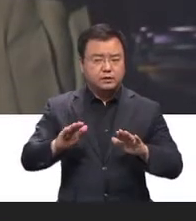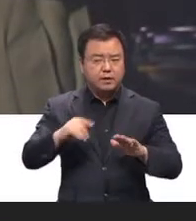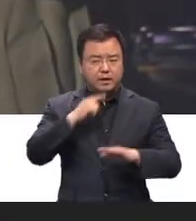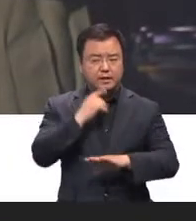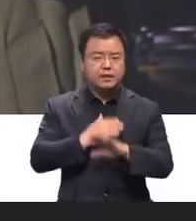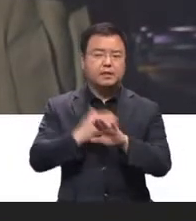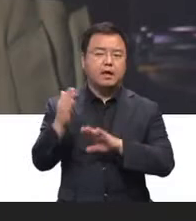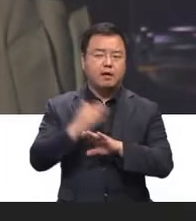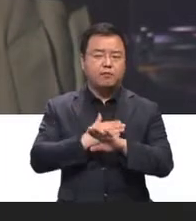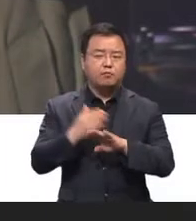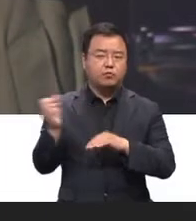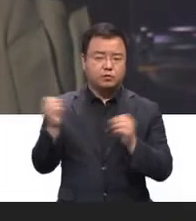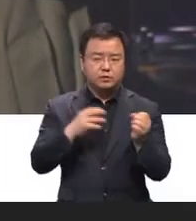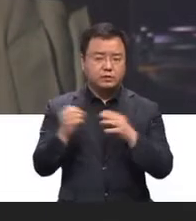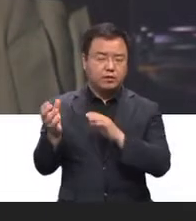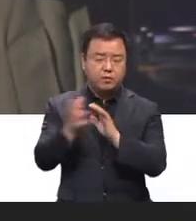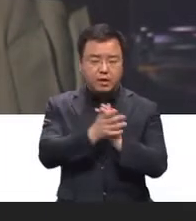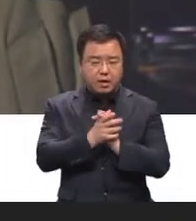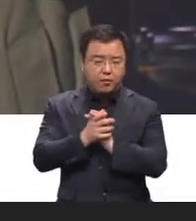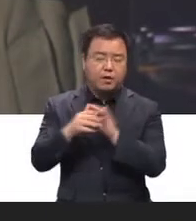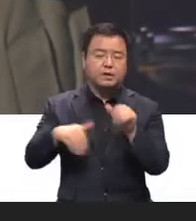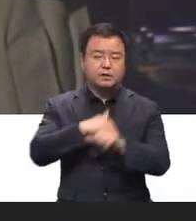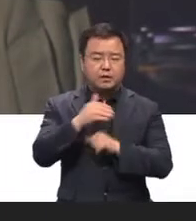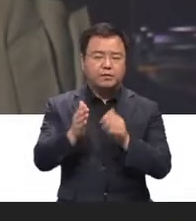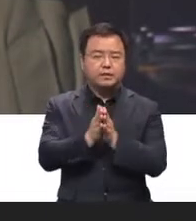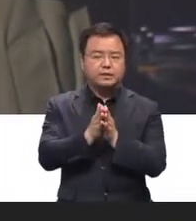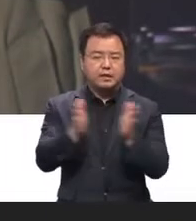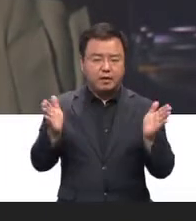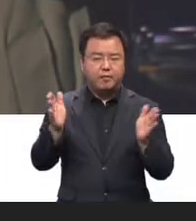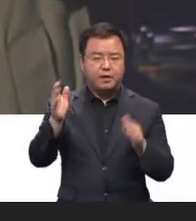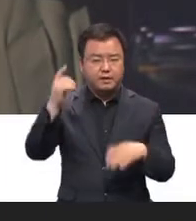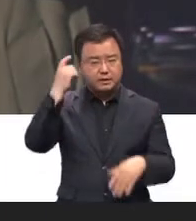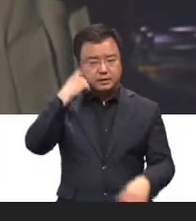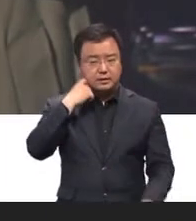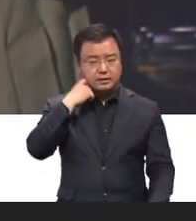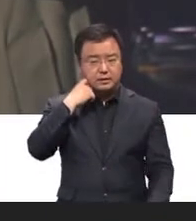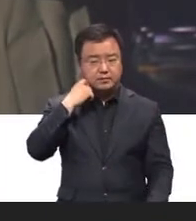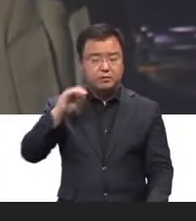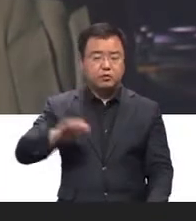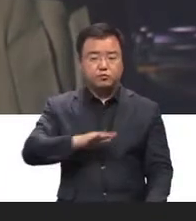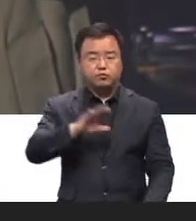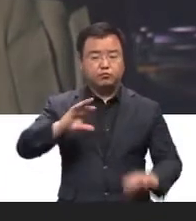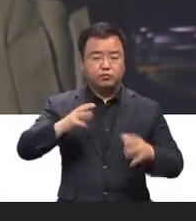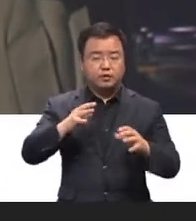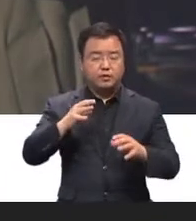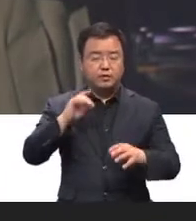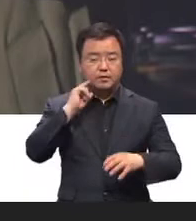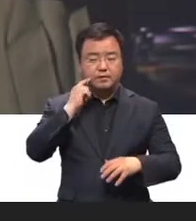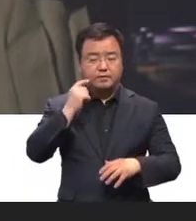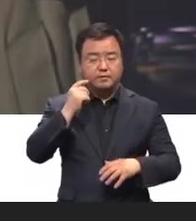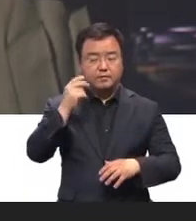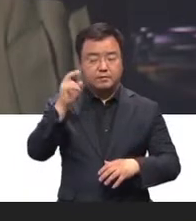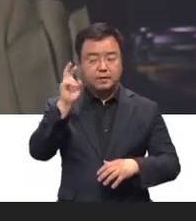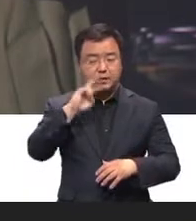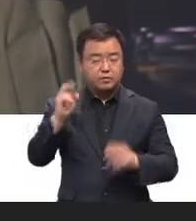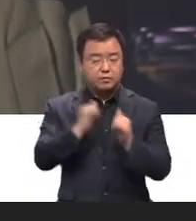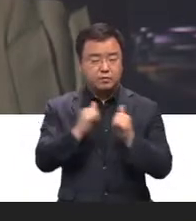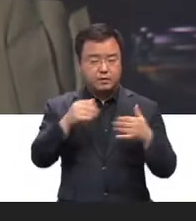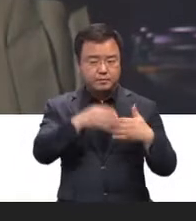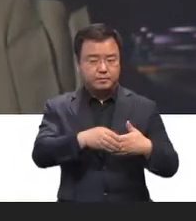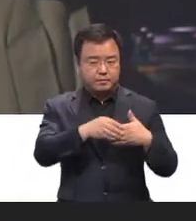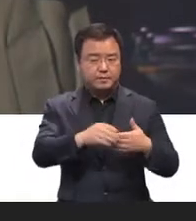국면이 본격적으로 시작되고 있다는 느낌이고 김정은 위원장이 우리나라의 연예인들 1 명함 낙스 까지 하면 하고 격려하면서